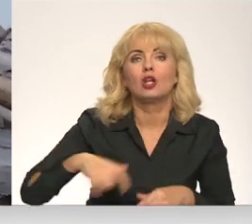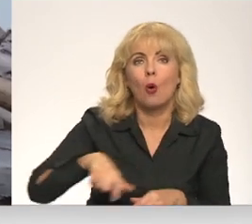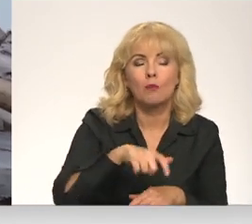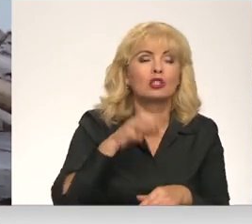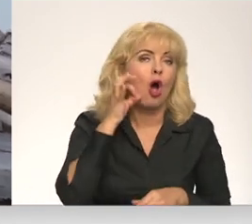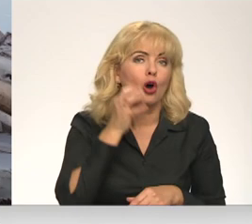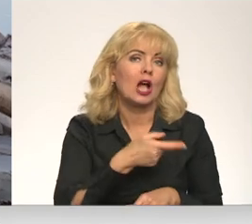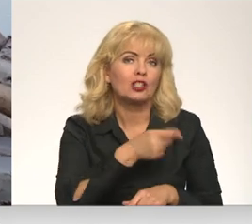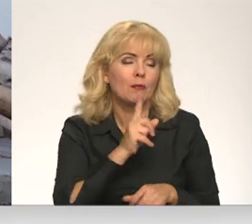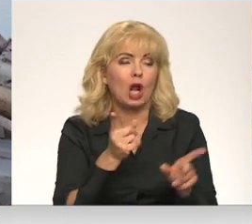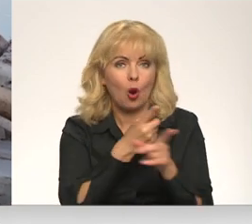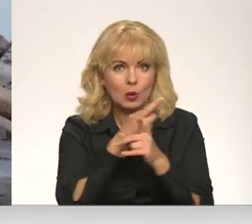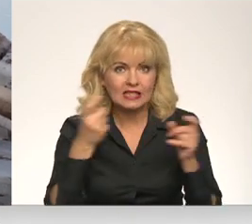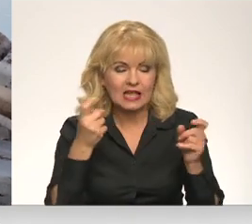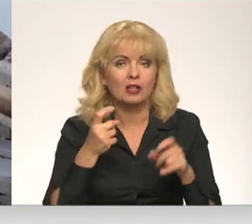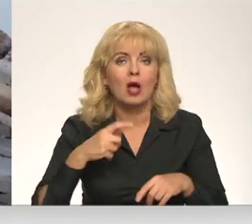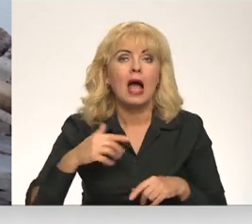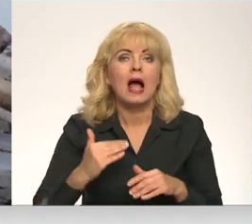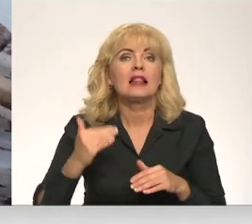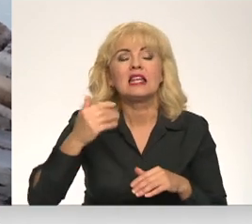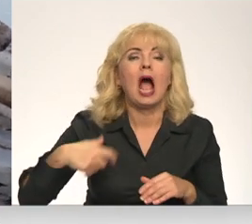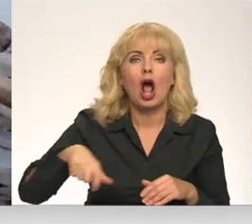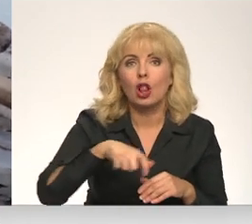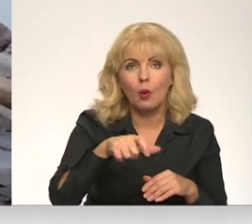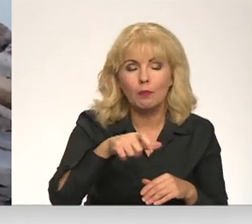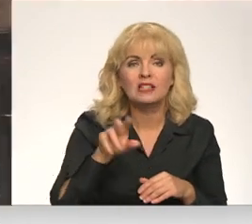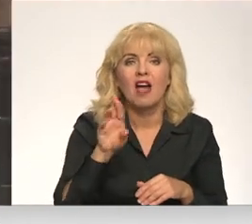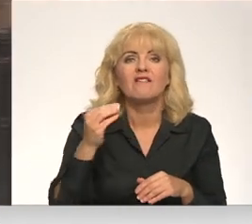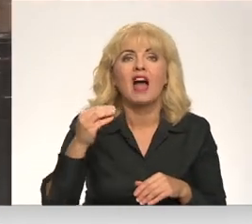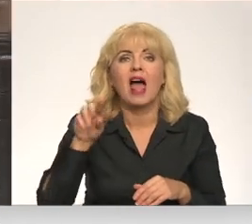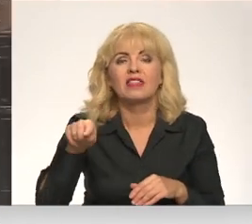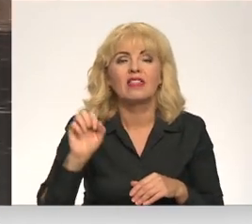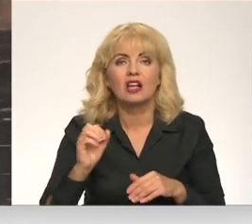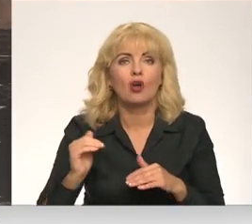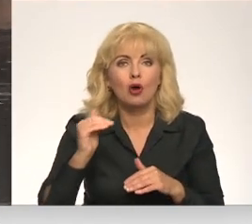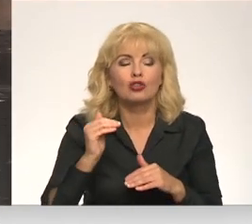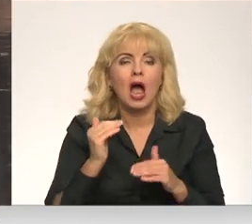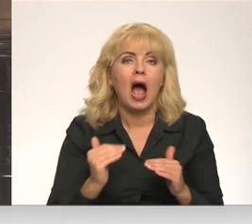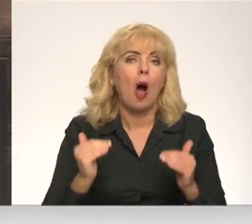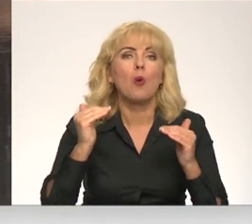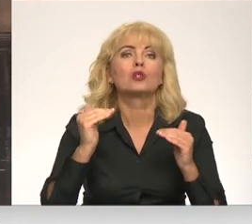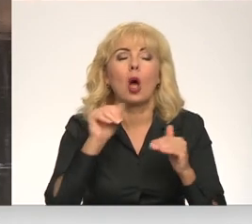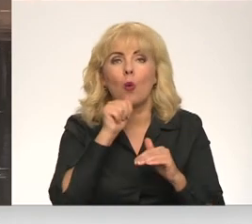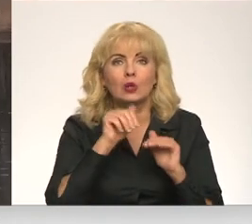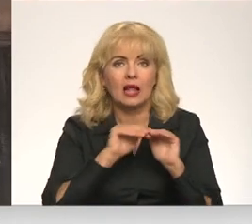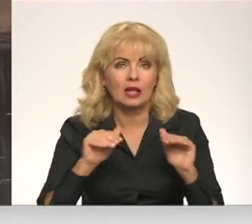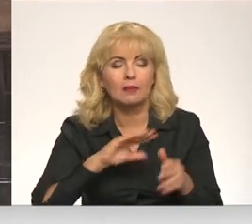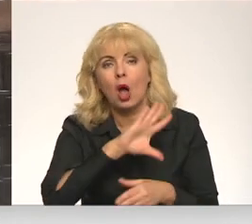Oranžais brīdinājums izsludināts arī Lielupes augštecē. Ventas lejtecē šis ir augstākais ūdens līmenis